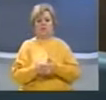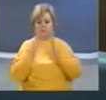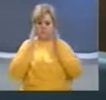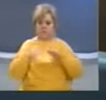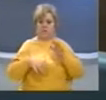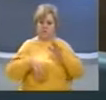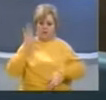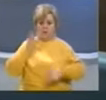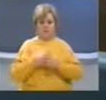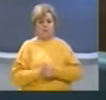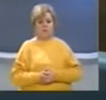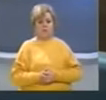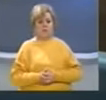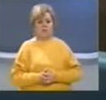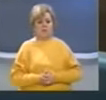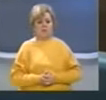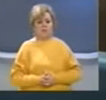madhe.